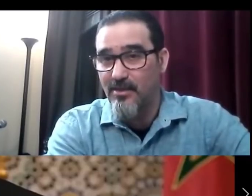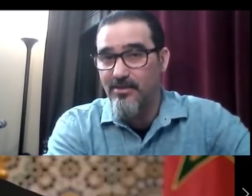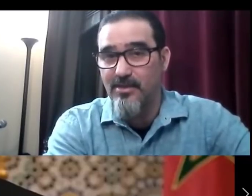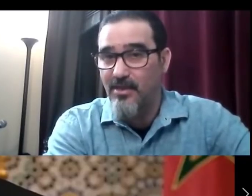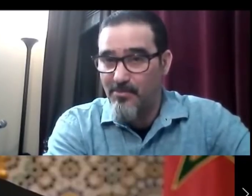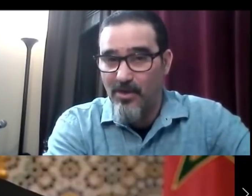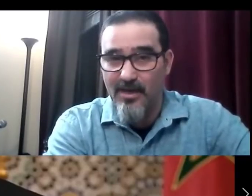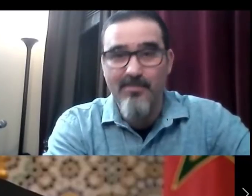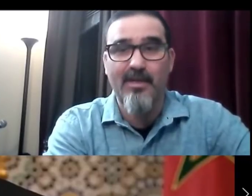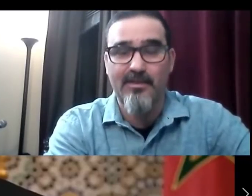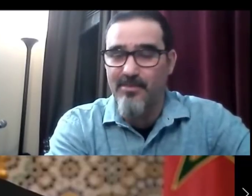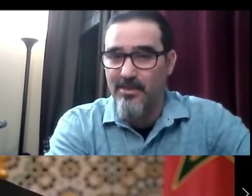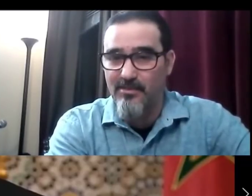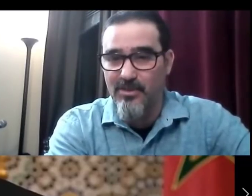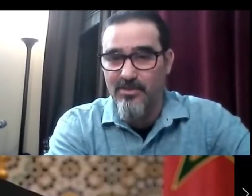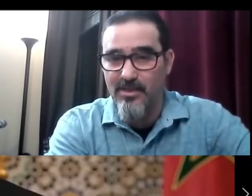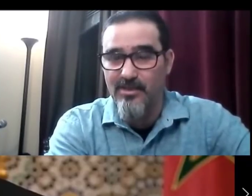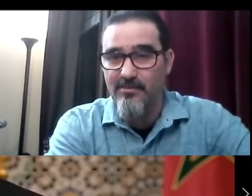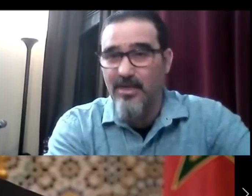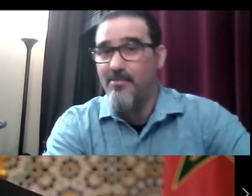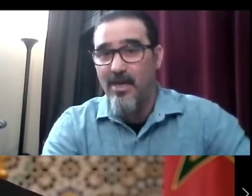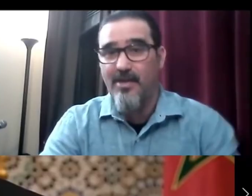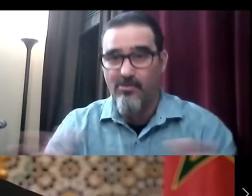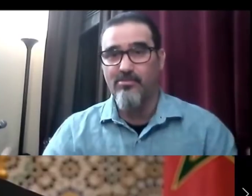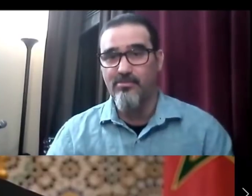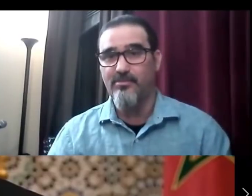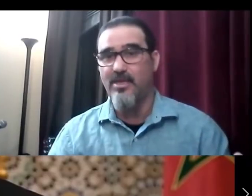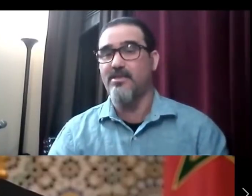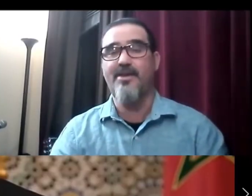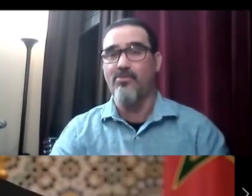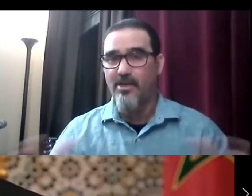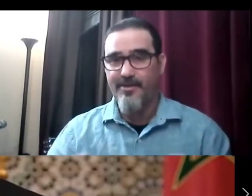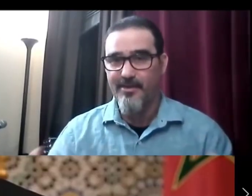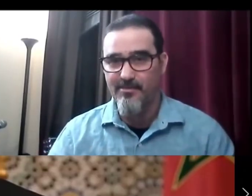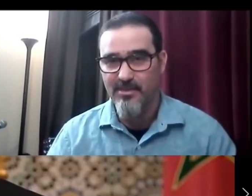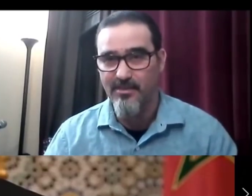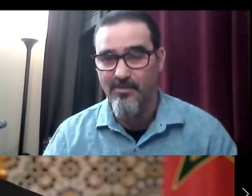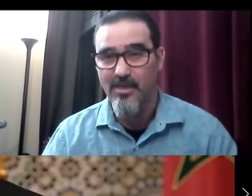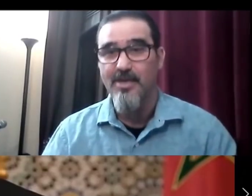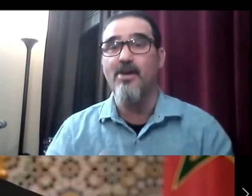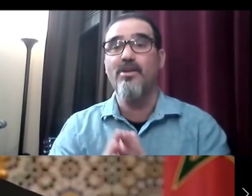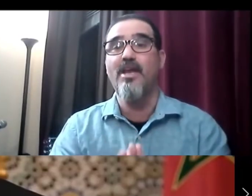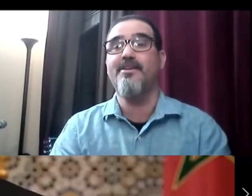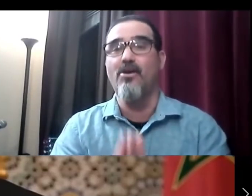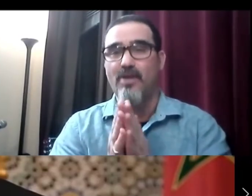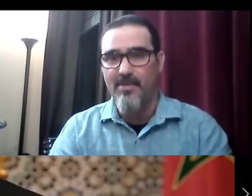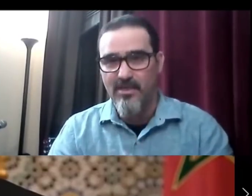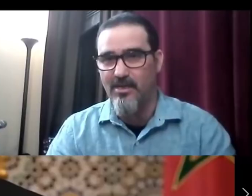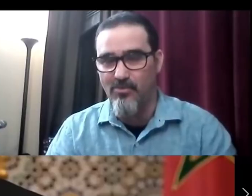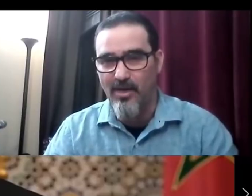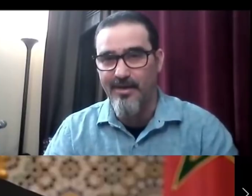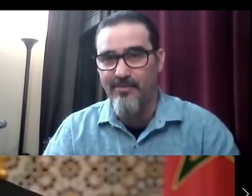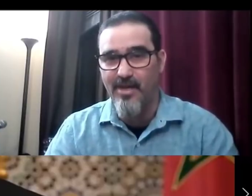الرئيس الجزائري بالمقارنه مع الخطاب ديال هذا المتهجي هذا. رغم على انه ليس، لا نقول ان النظام الجزائري، نقول على انه